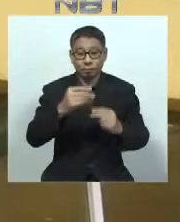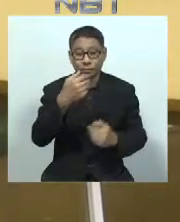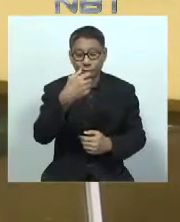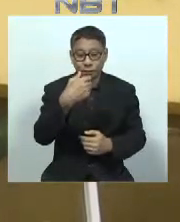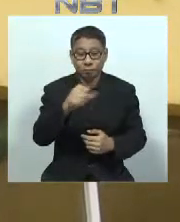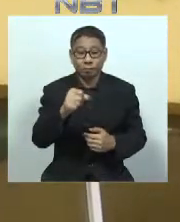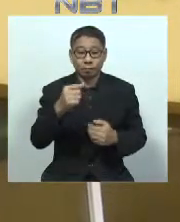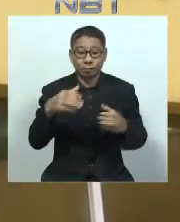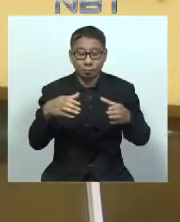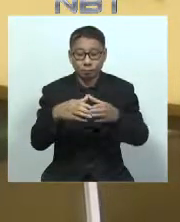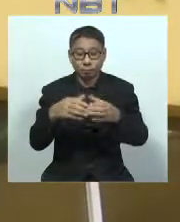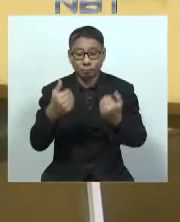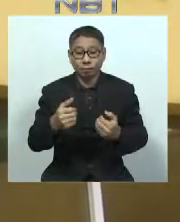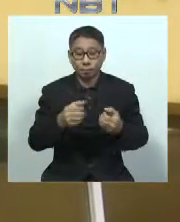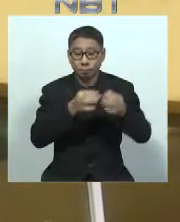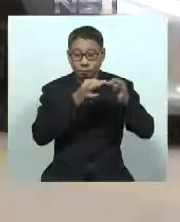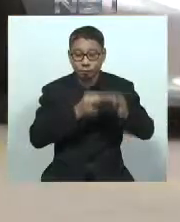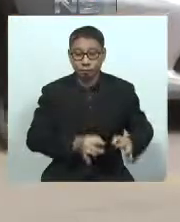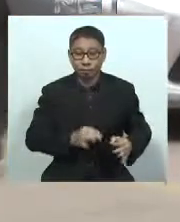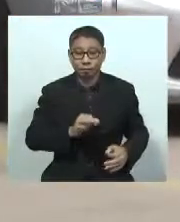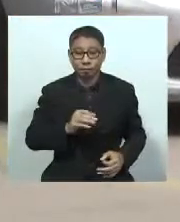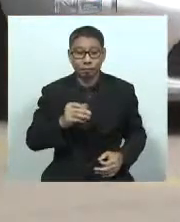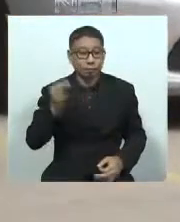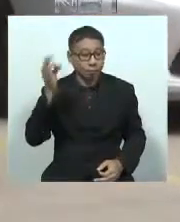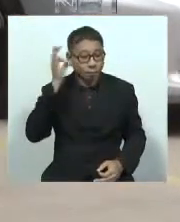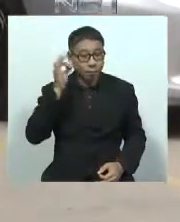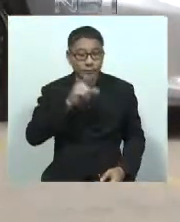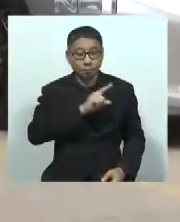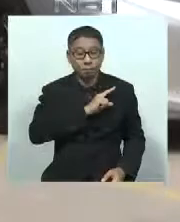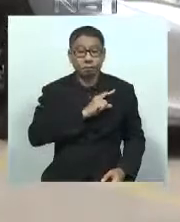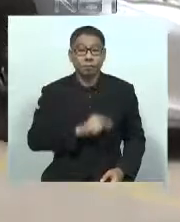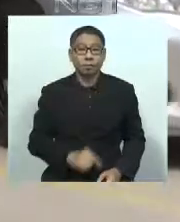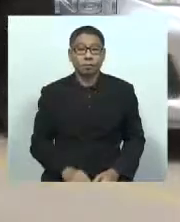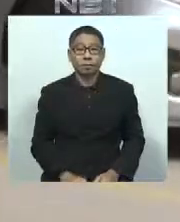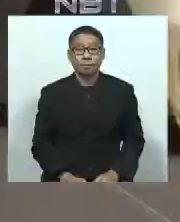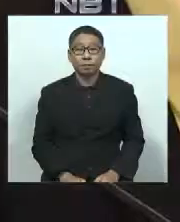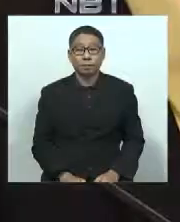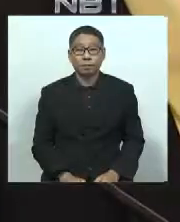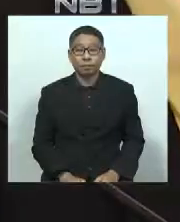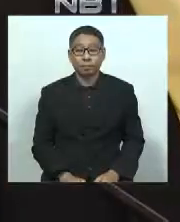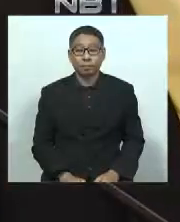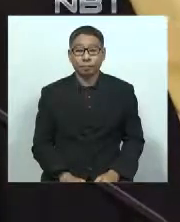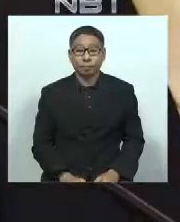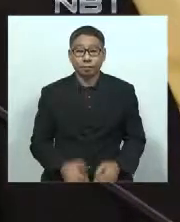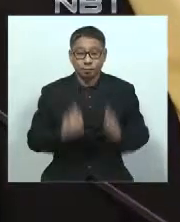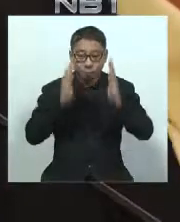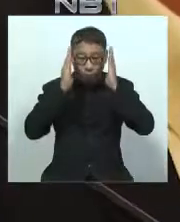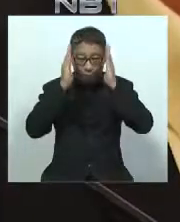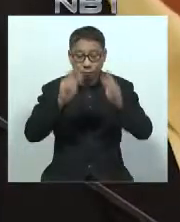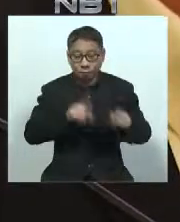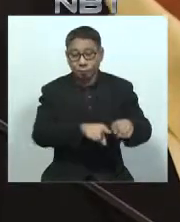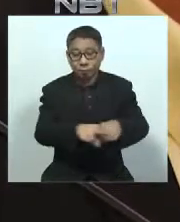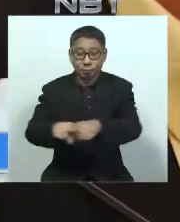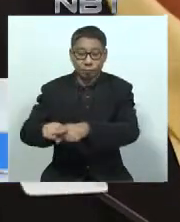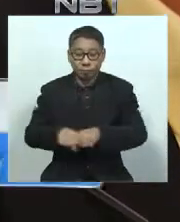ลเอกประยุทธ์จันทร์โอชาในการตัดสินใจฟังเสียงกันสักหน่อยครับ มีเจตนาเดียวกันนะครับ